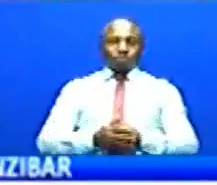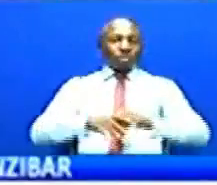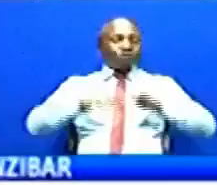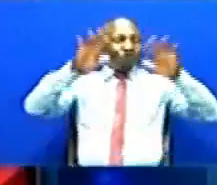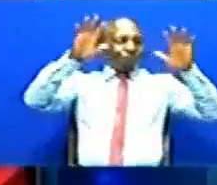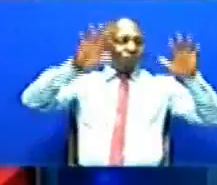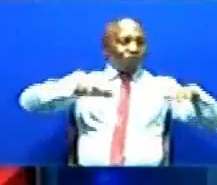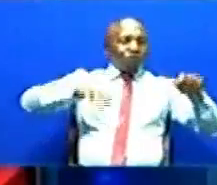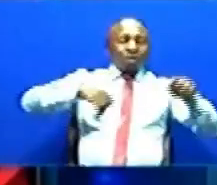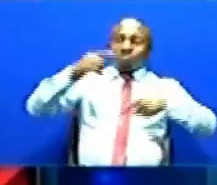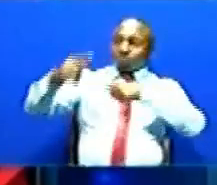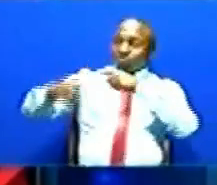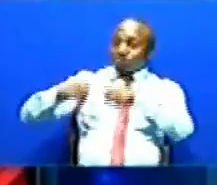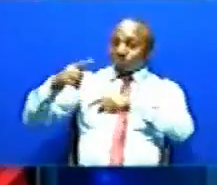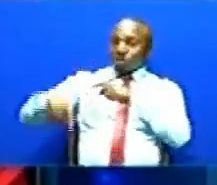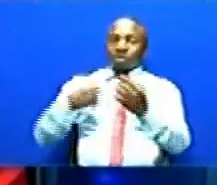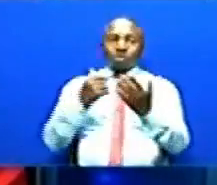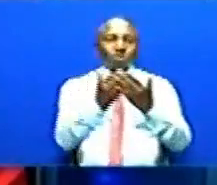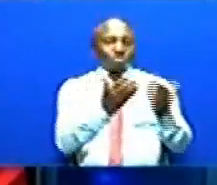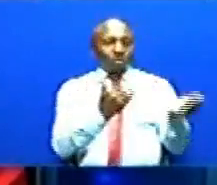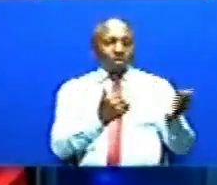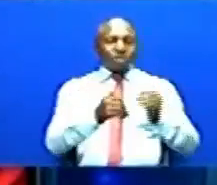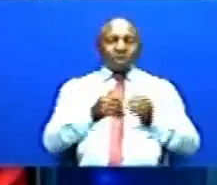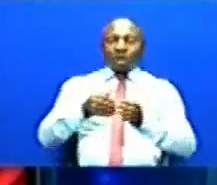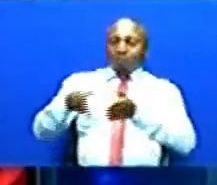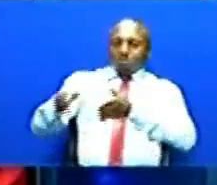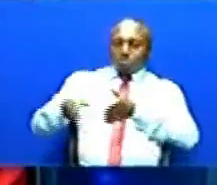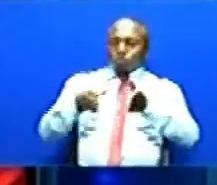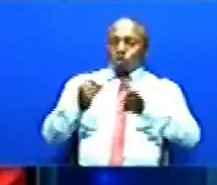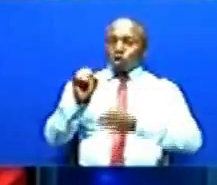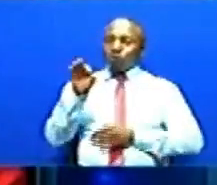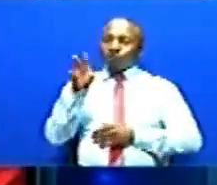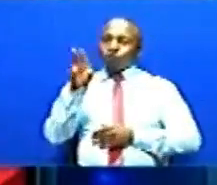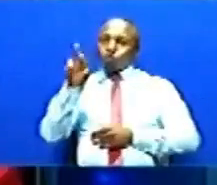Mvua zinazoendelea kunyesha zimesababisha